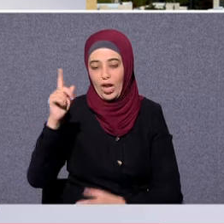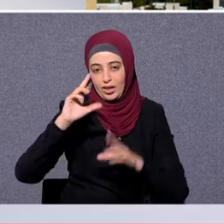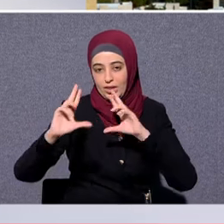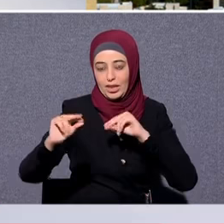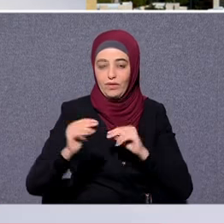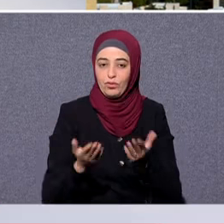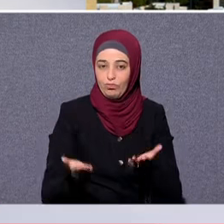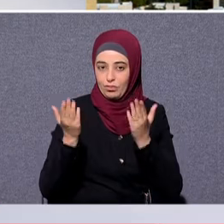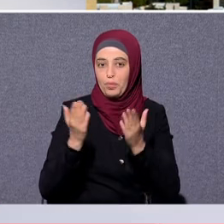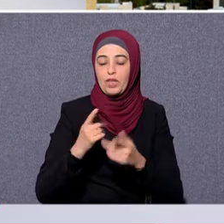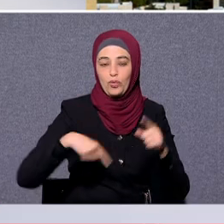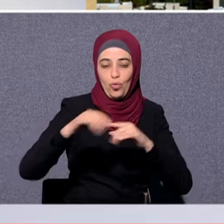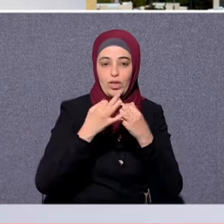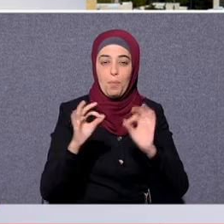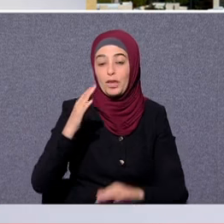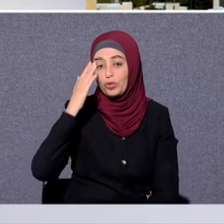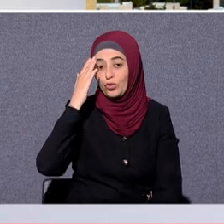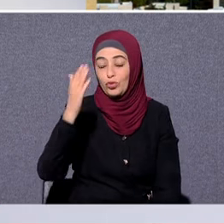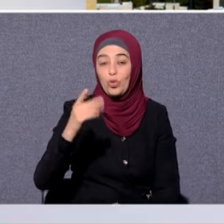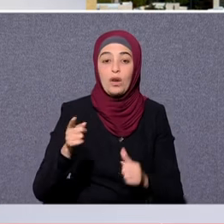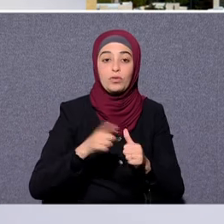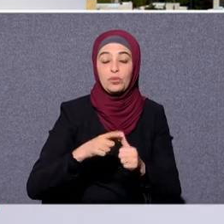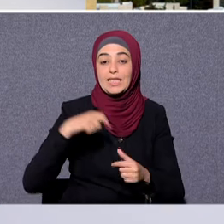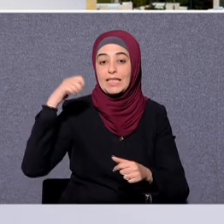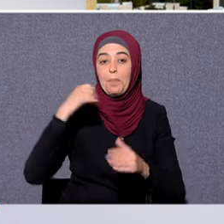ذلك. دكتور برق أضمور الأمين العام لوزارة التنمية الاجتماعية، شكرا جزيلا لك.